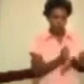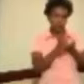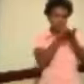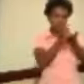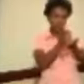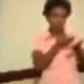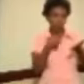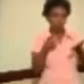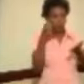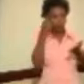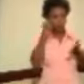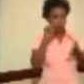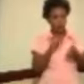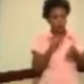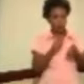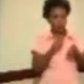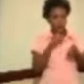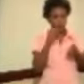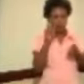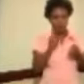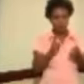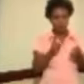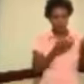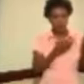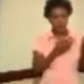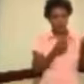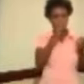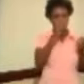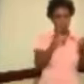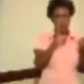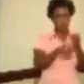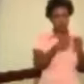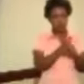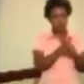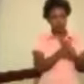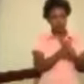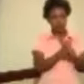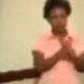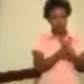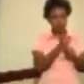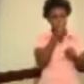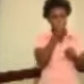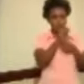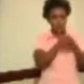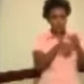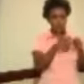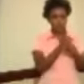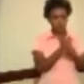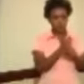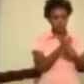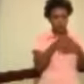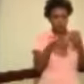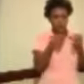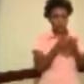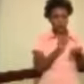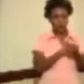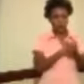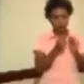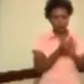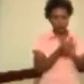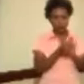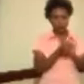que nous gagnons. Nous n'avons pas besoin de 200 ans, ni même 100 ans, ni même 10 ans pour nous rattraper le retard. Ça. Tout le problème, c'est